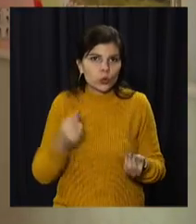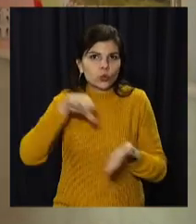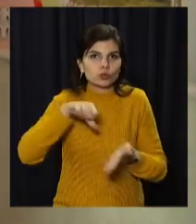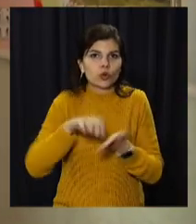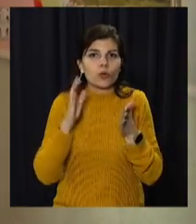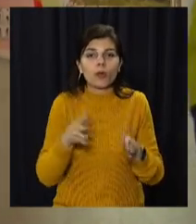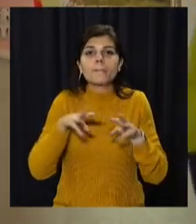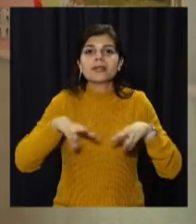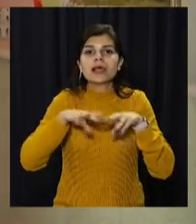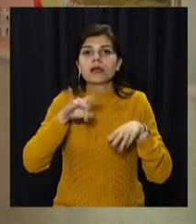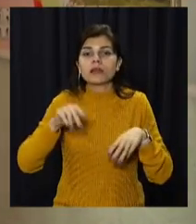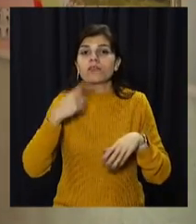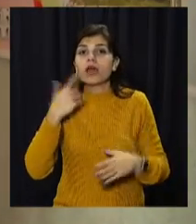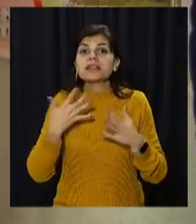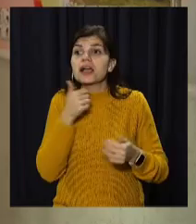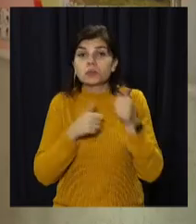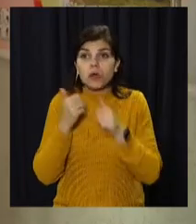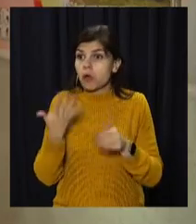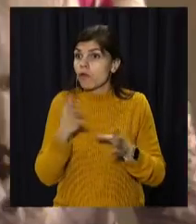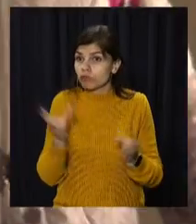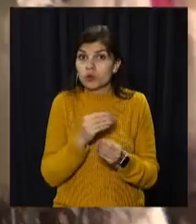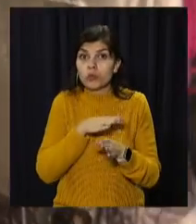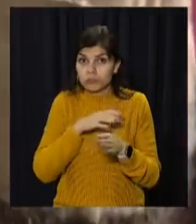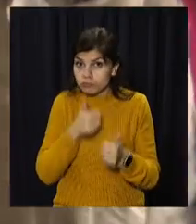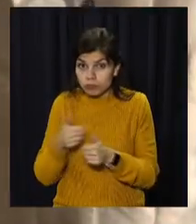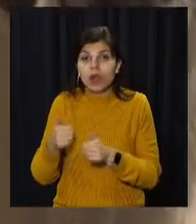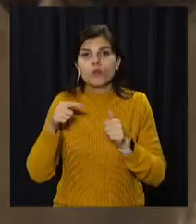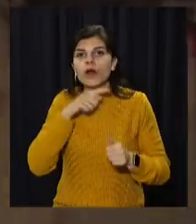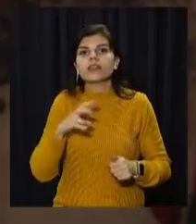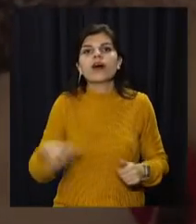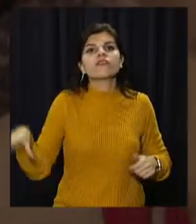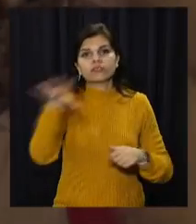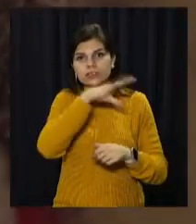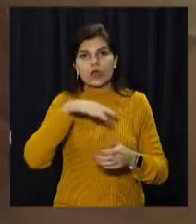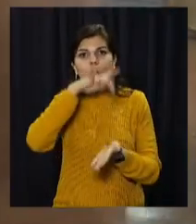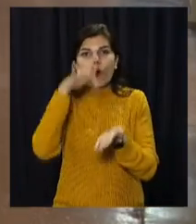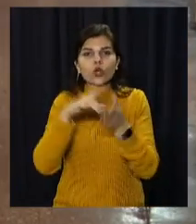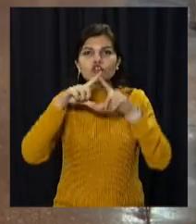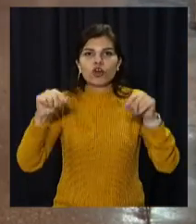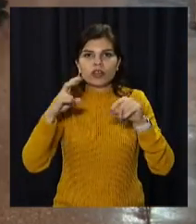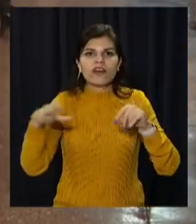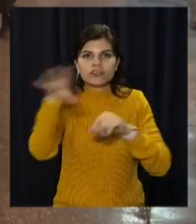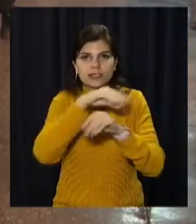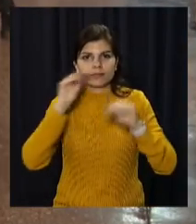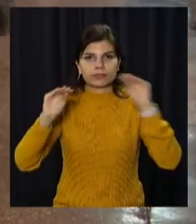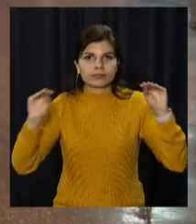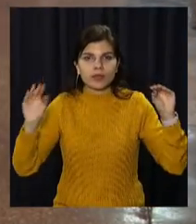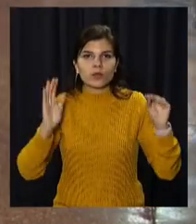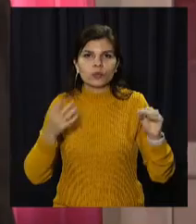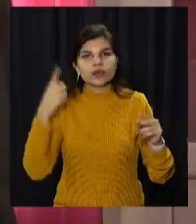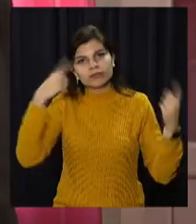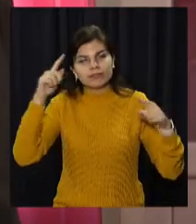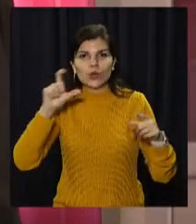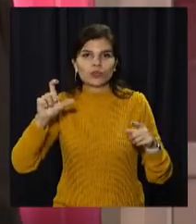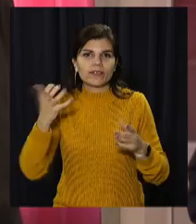ж акцентують, якщо пілотний проєкт вийде успішним, його поширять на всі освітні заклади міста. Галина Ізмайлова, Олександр